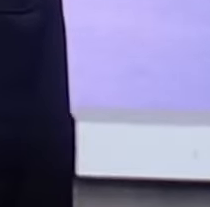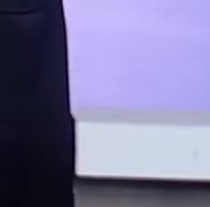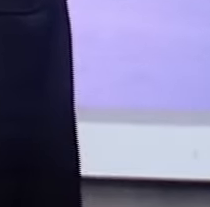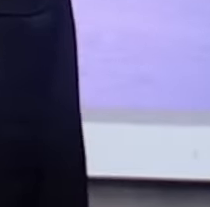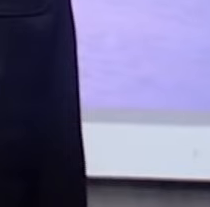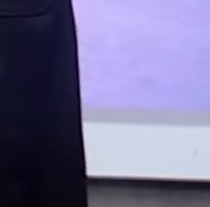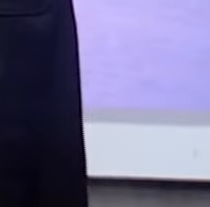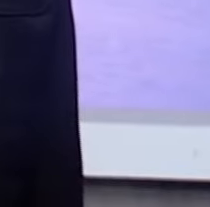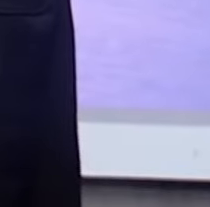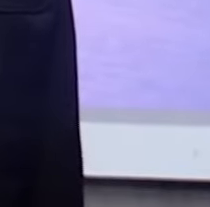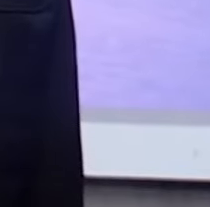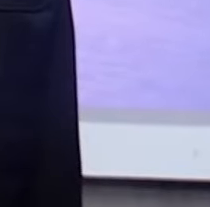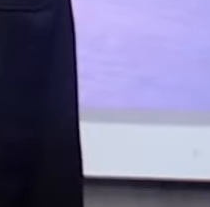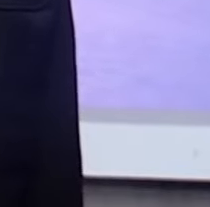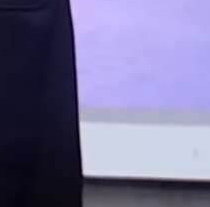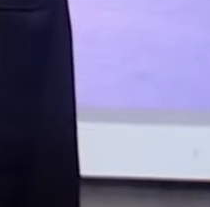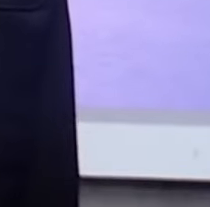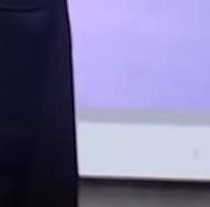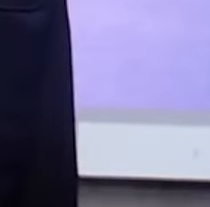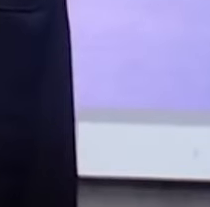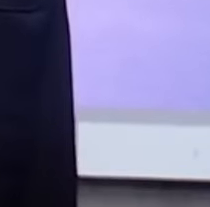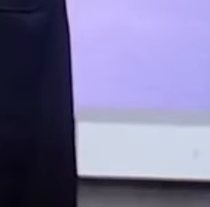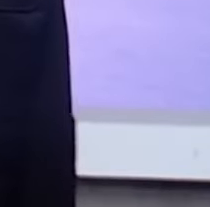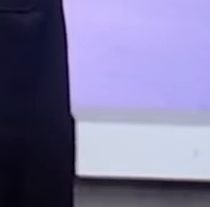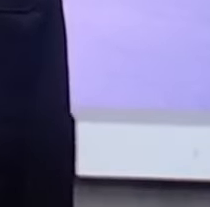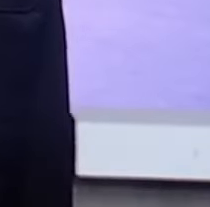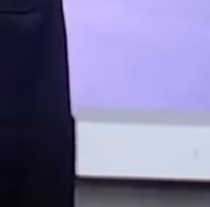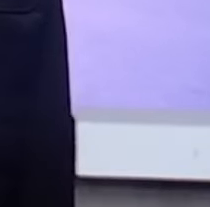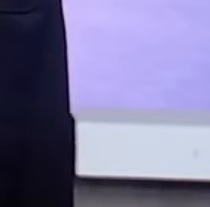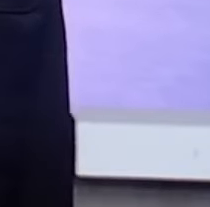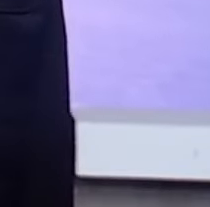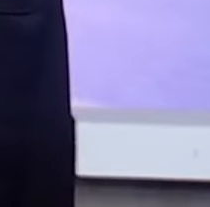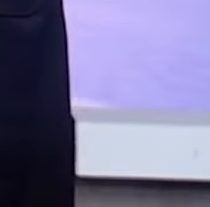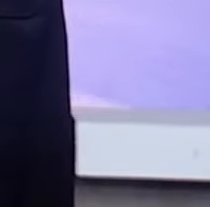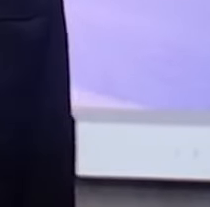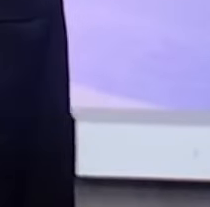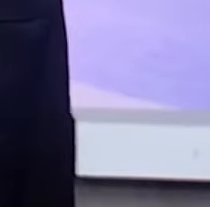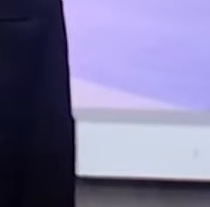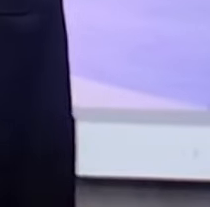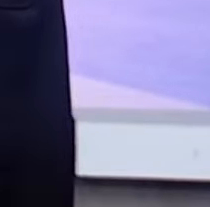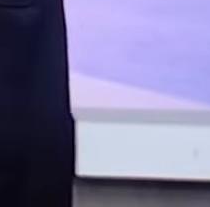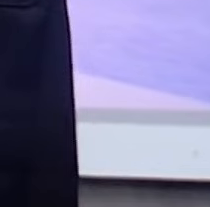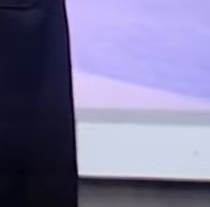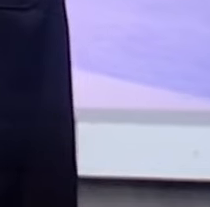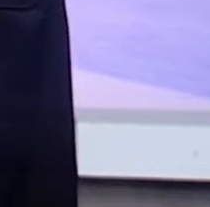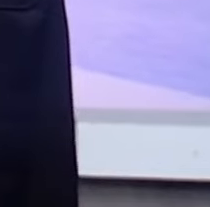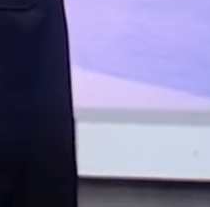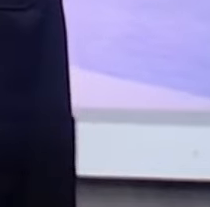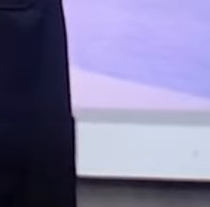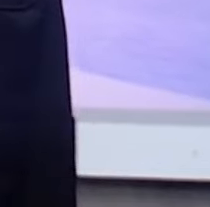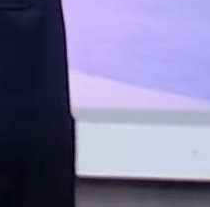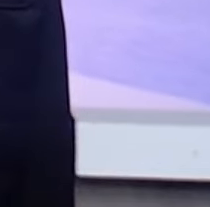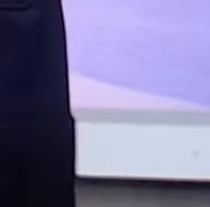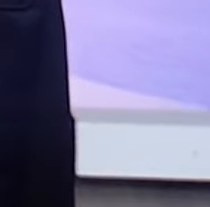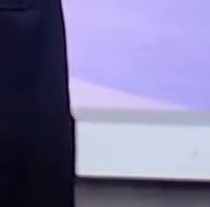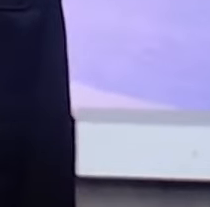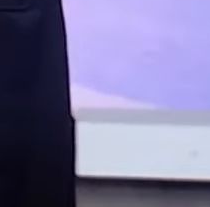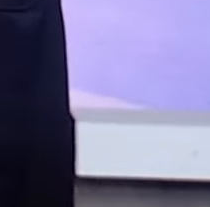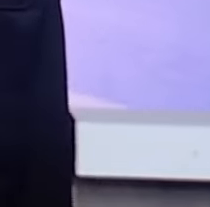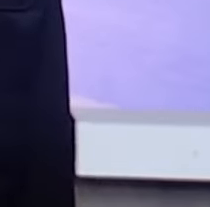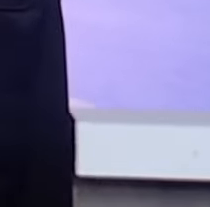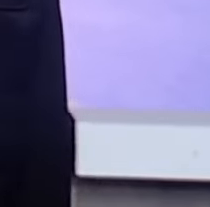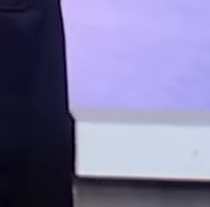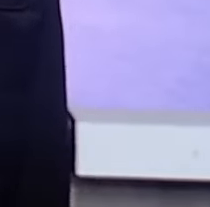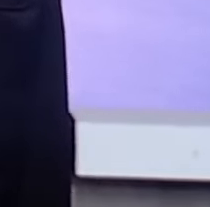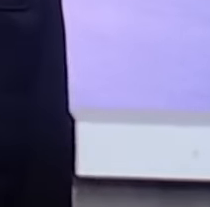tayong maging saksi mag-subscribe sa G integrated news sa YouTube at para sa mga kapuso abroad samahan niyo kami sa GMA Pinoy TV